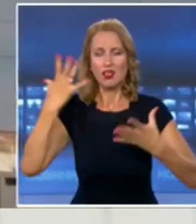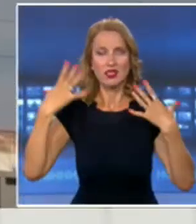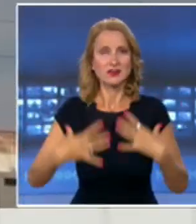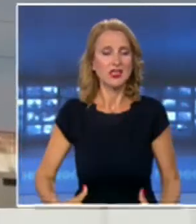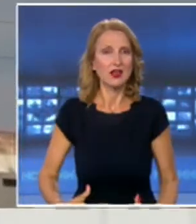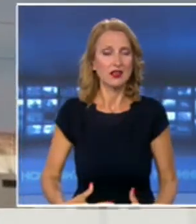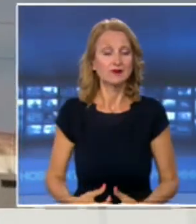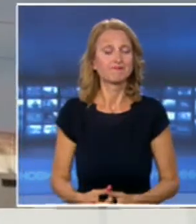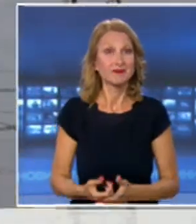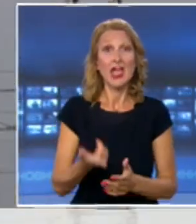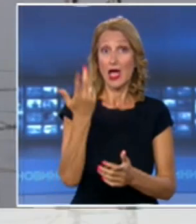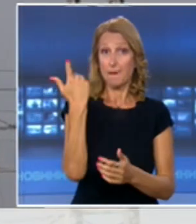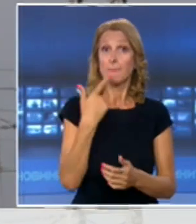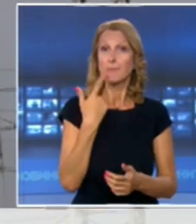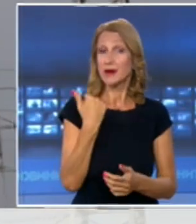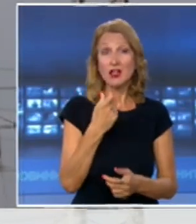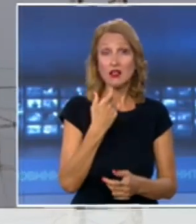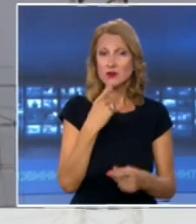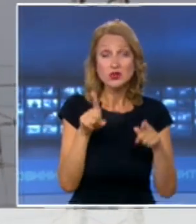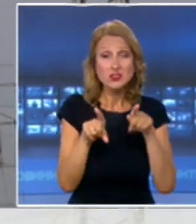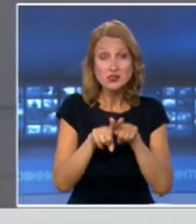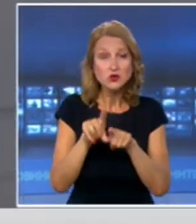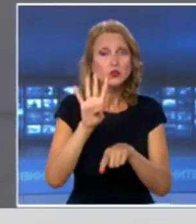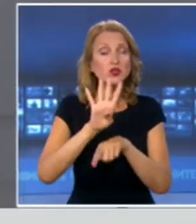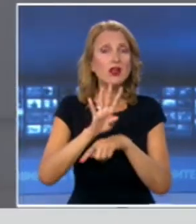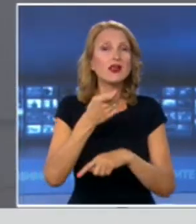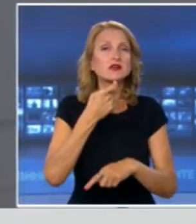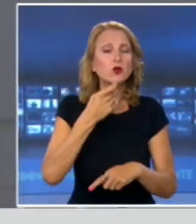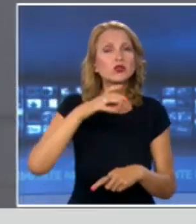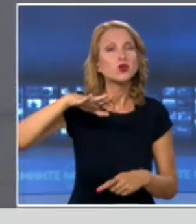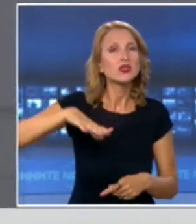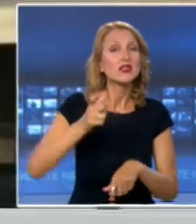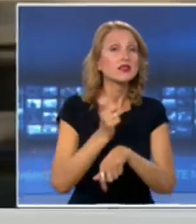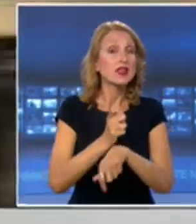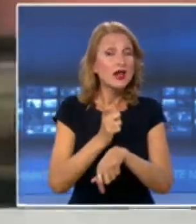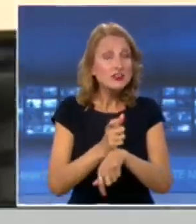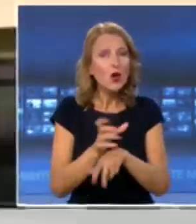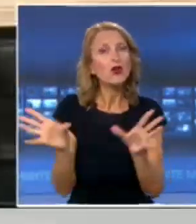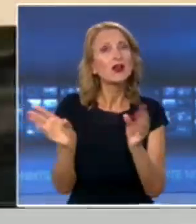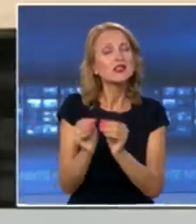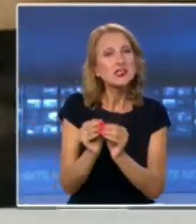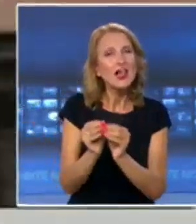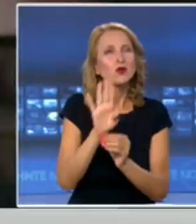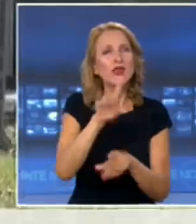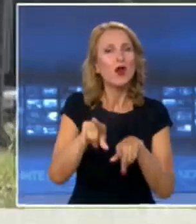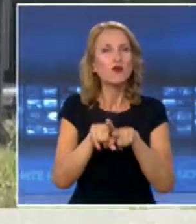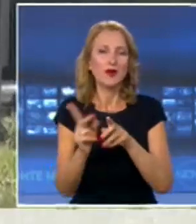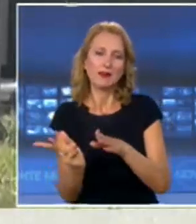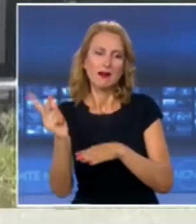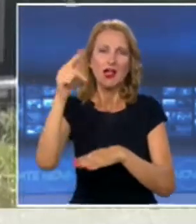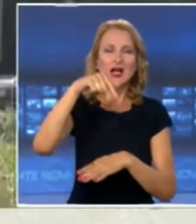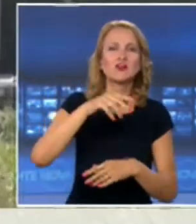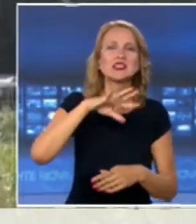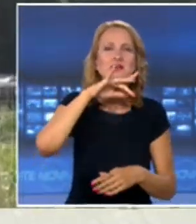Последният случай е от миналата година. 14-годишно дете от Стара Загора загина, след като заедно с приятели се качват на стар вагон.